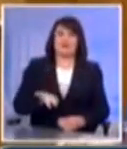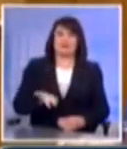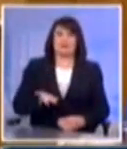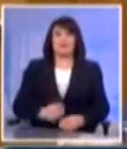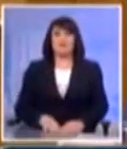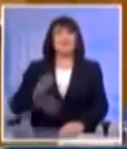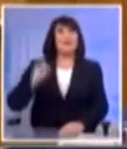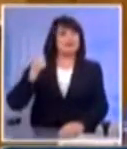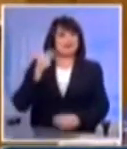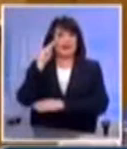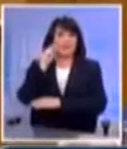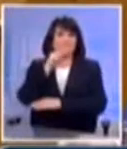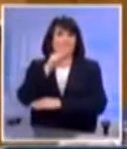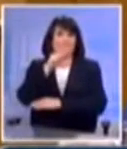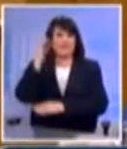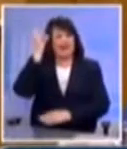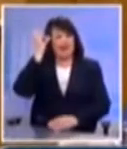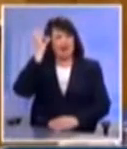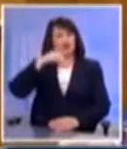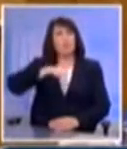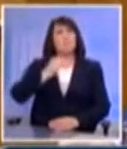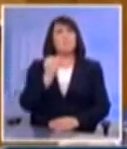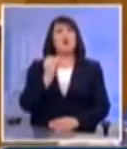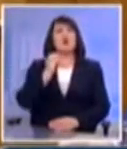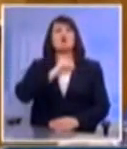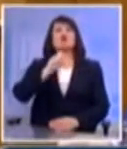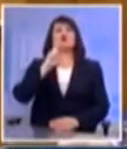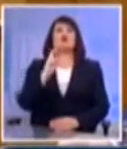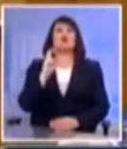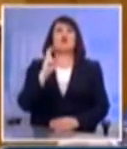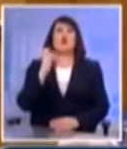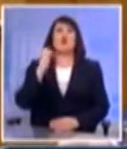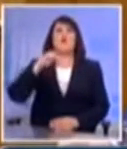Ήδη χθες ο Επίτροπος Μοσκοβισσή, με δηλώσεις του,